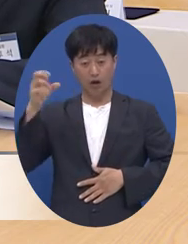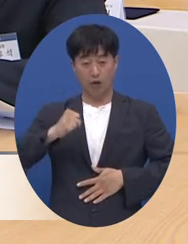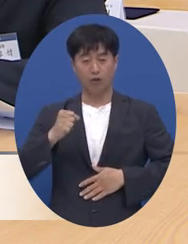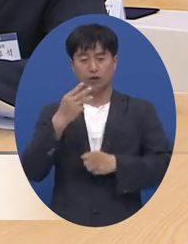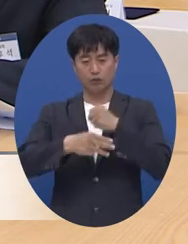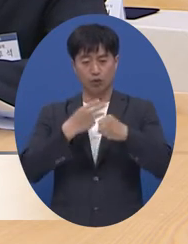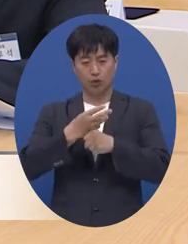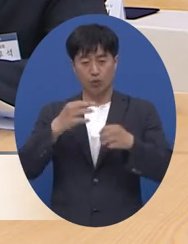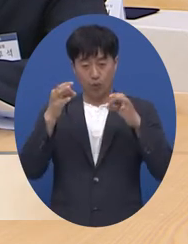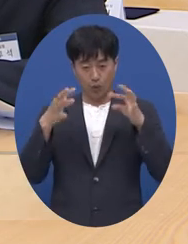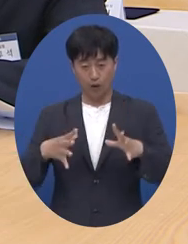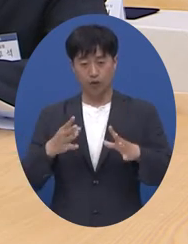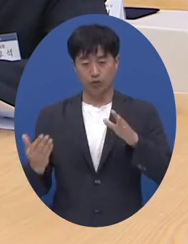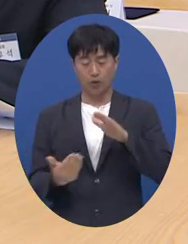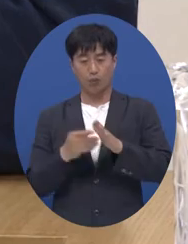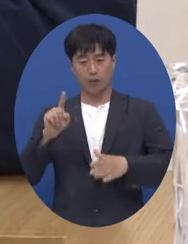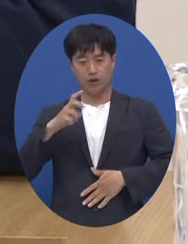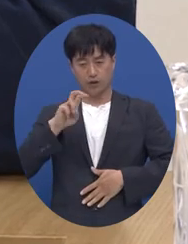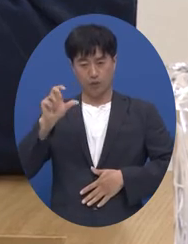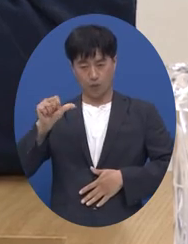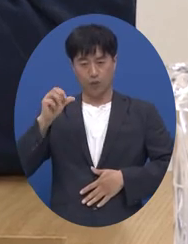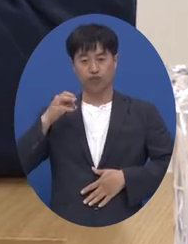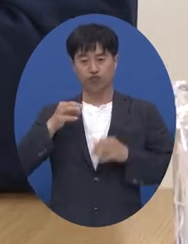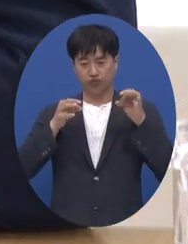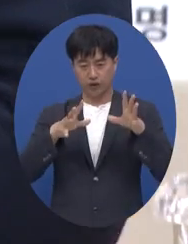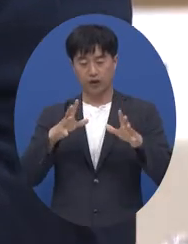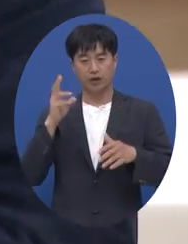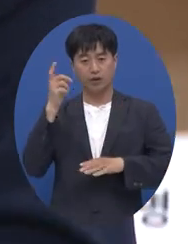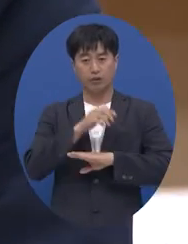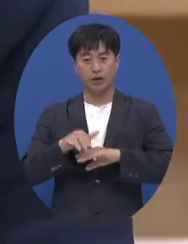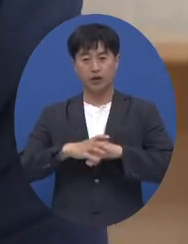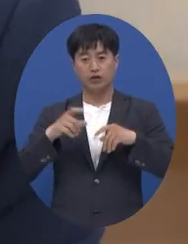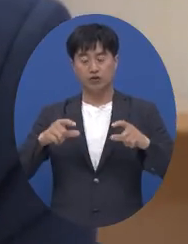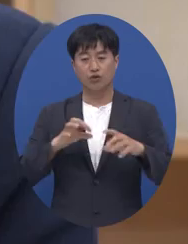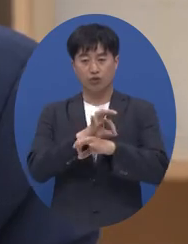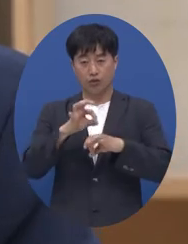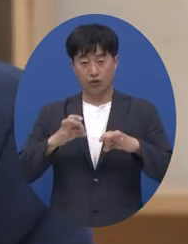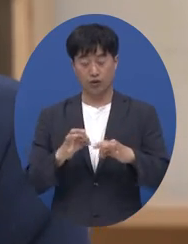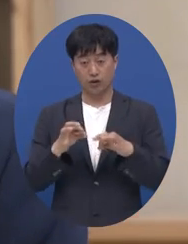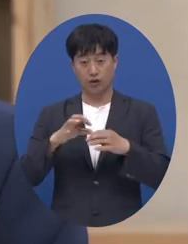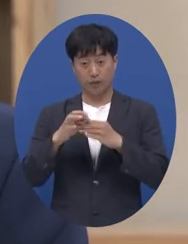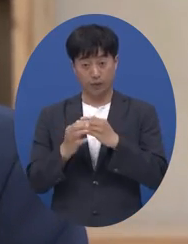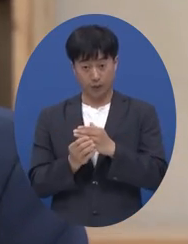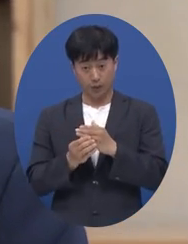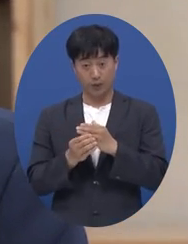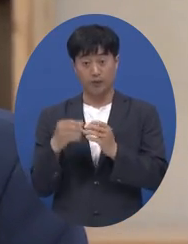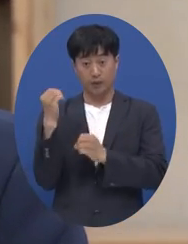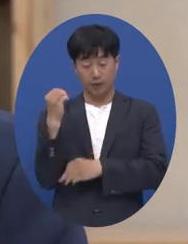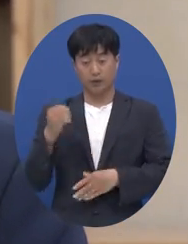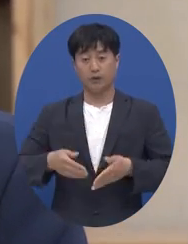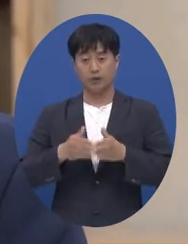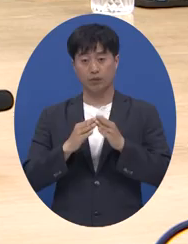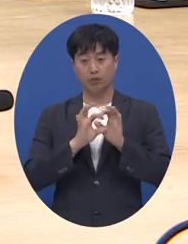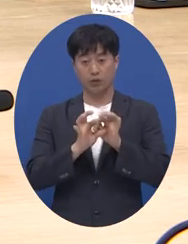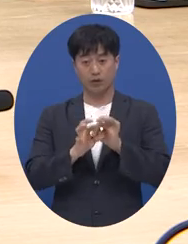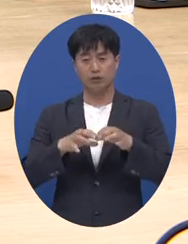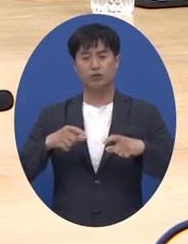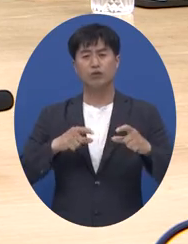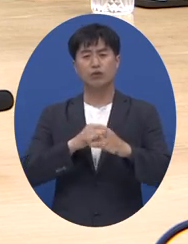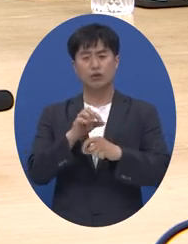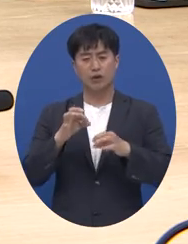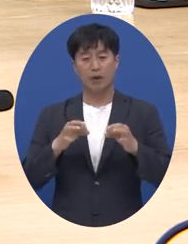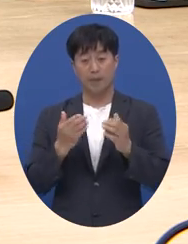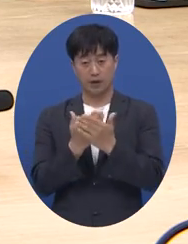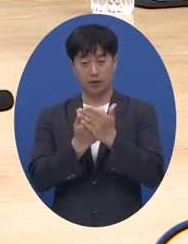최대 125억 원이 투자될 계획. 지역경제 빅데이터 플랫폼을 통해 더 합리적인 지역경제 활성화 방안이 갖춰지는 건